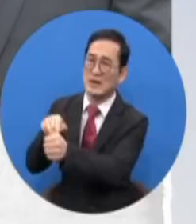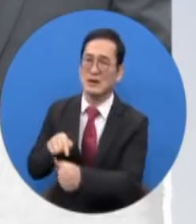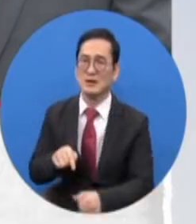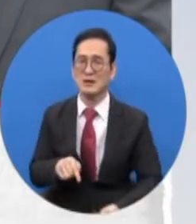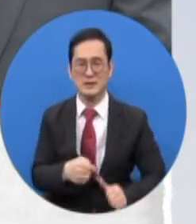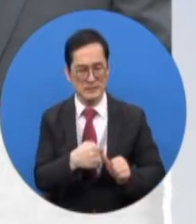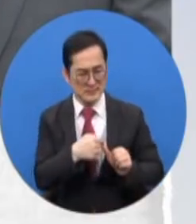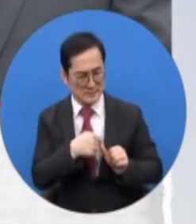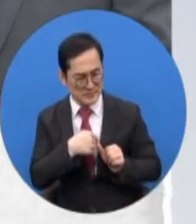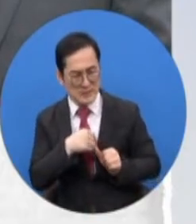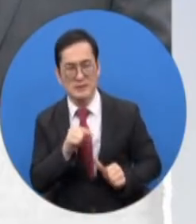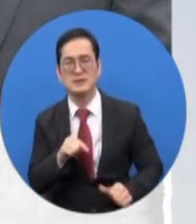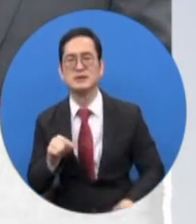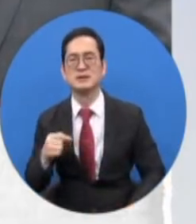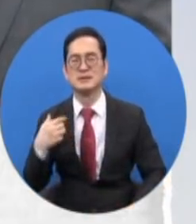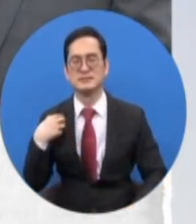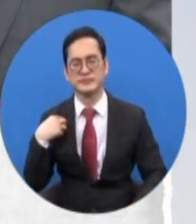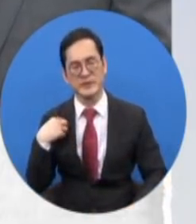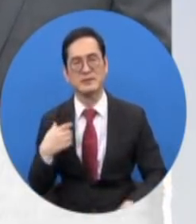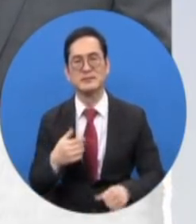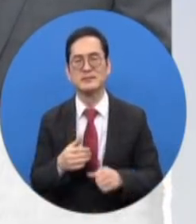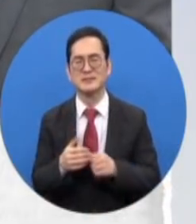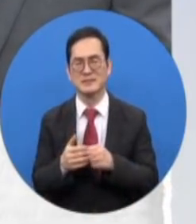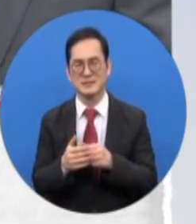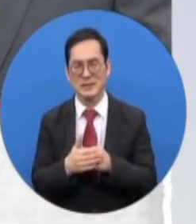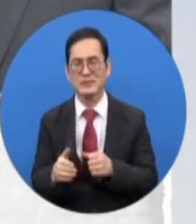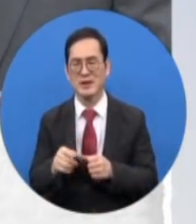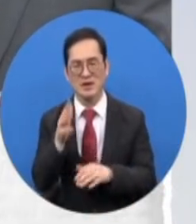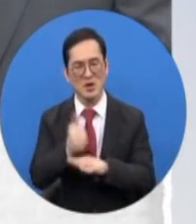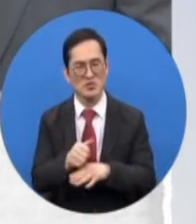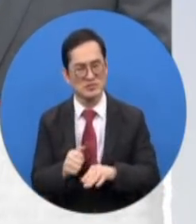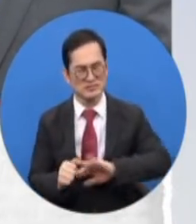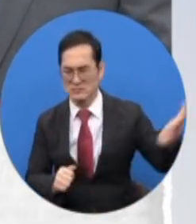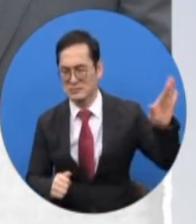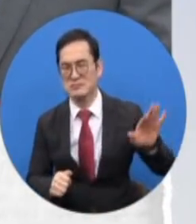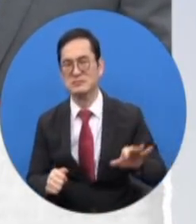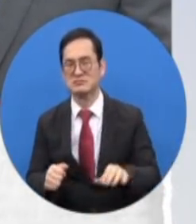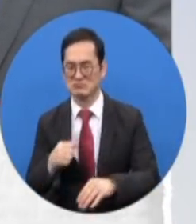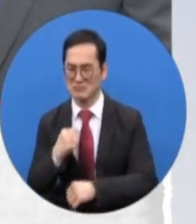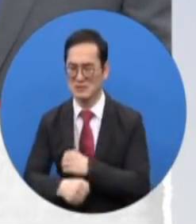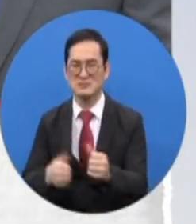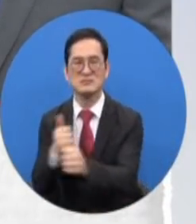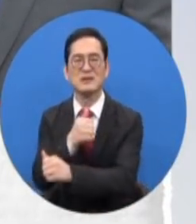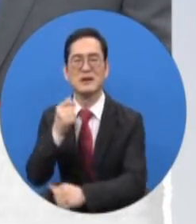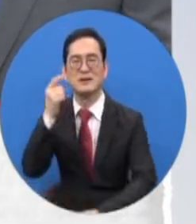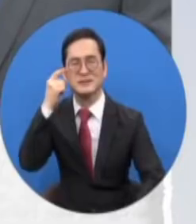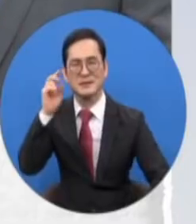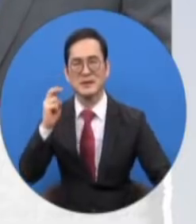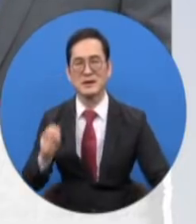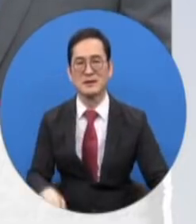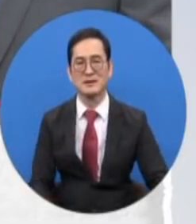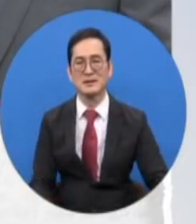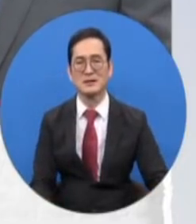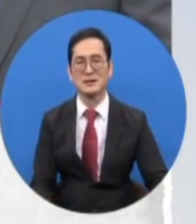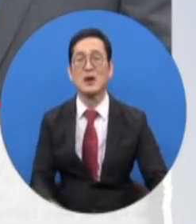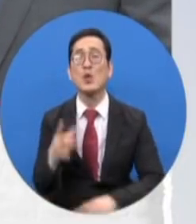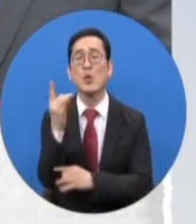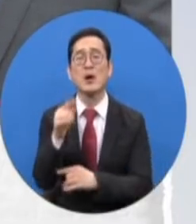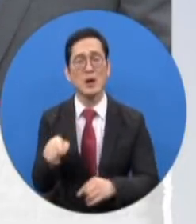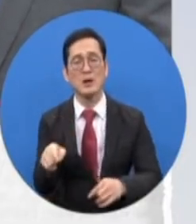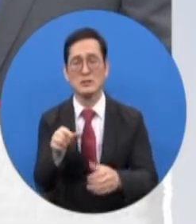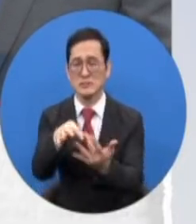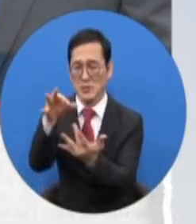인사권 문제도 더 불거졌다 저희는 이렇게 보고 있는 겁니다. 왜냐하면 어느 정도 당연히 이 공직에 대해서 협의하는 그림으로